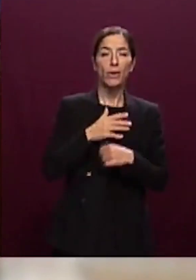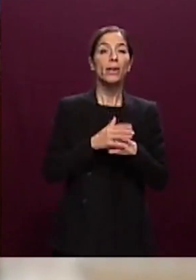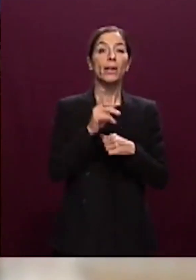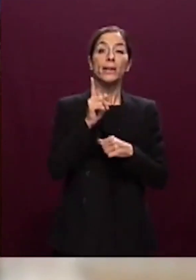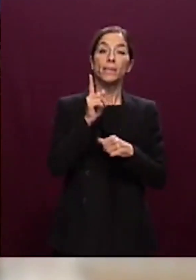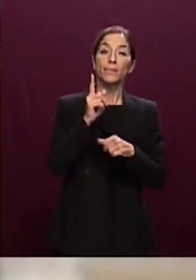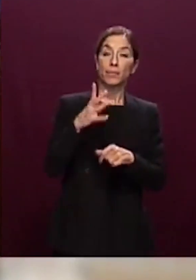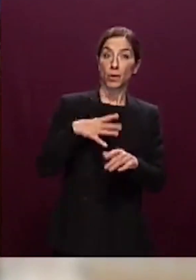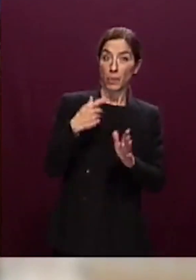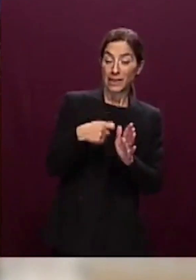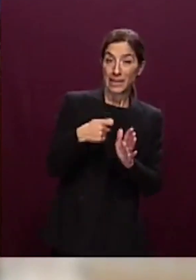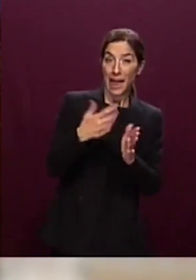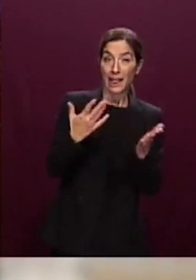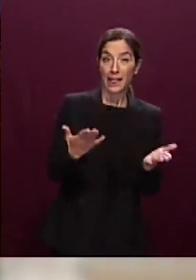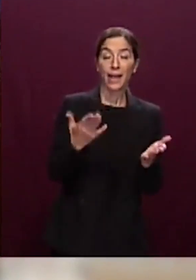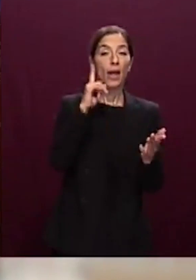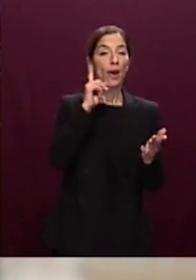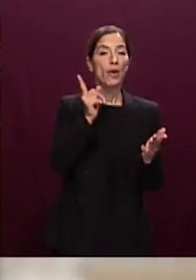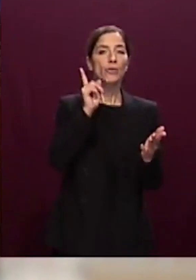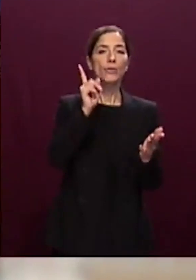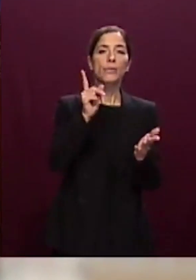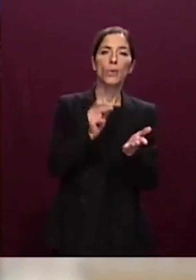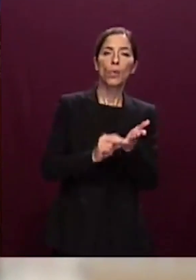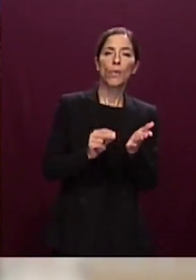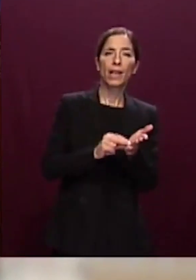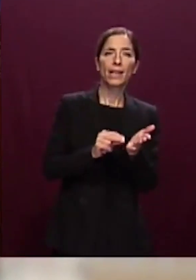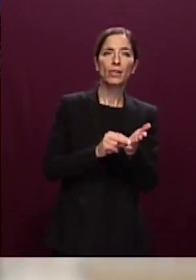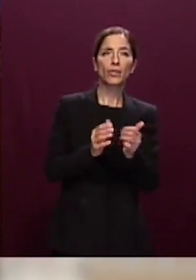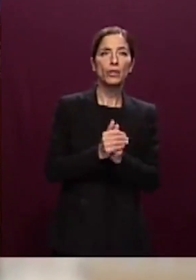non so se gli uffici possono